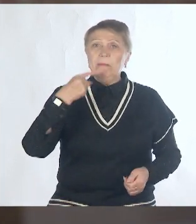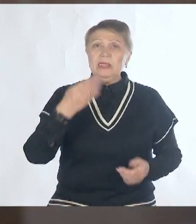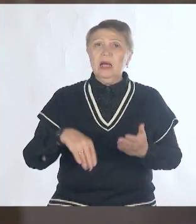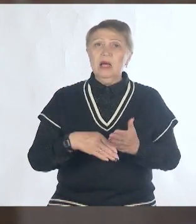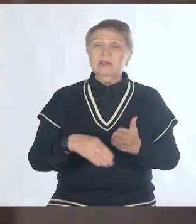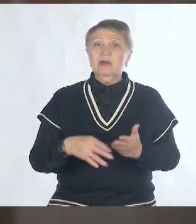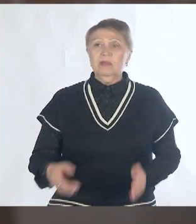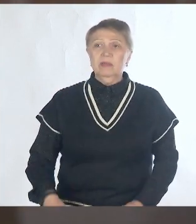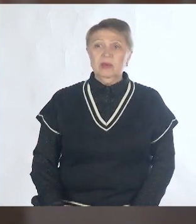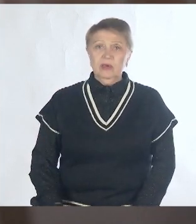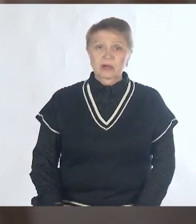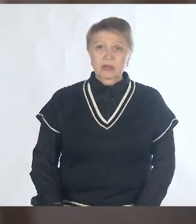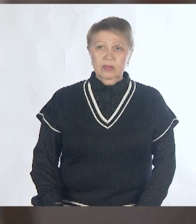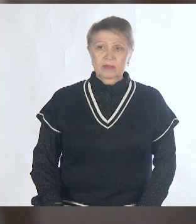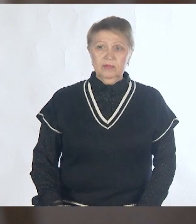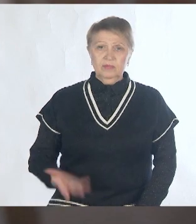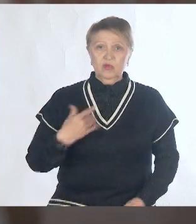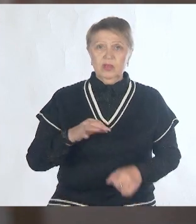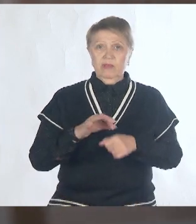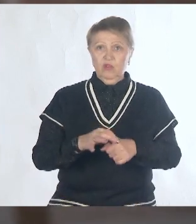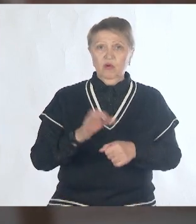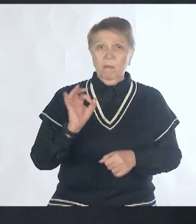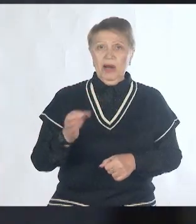как привить ему пойду